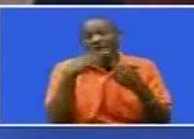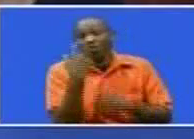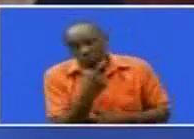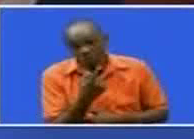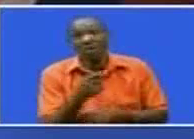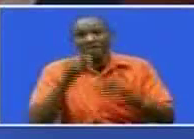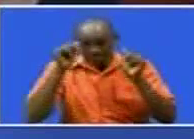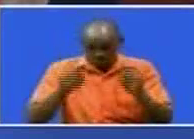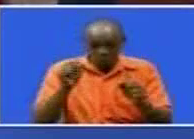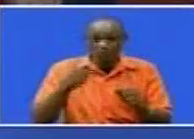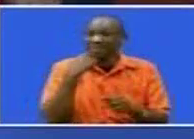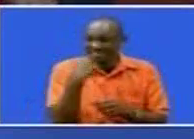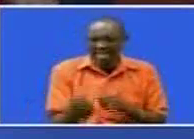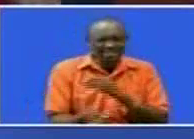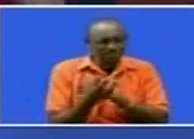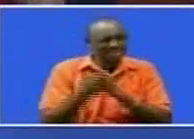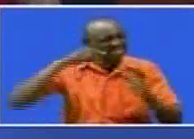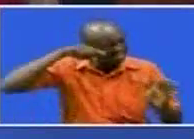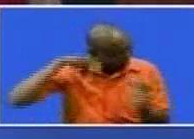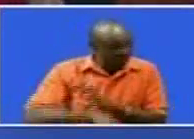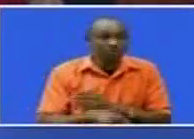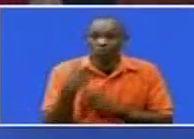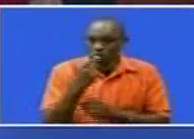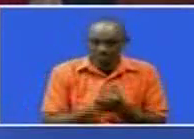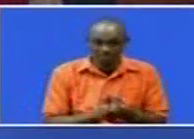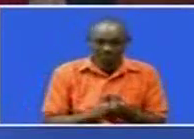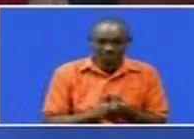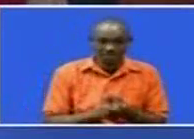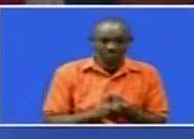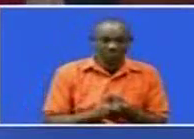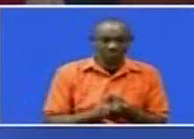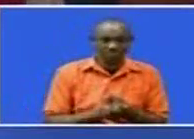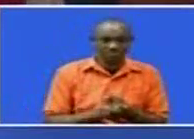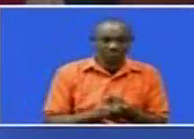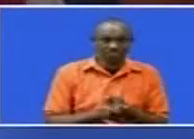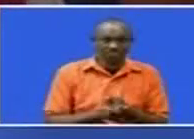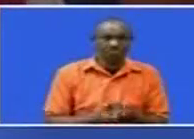kina ambayo tutakuwa tunakupatia hapa KTN News. Jina langu ni Francis Otomwa.